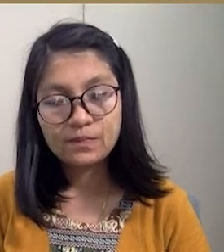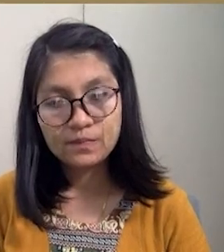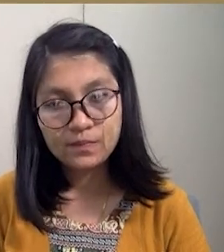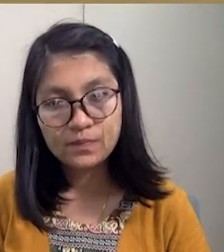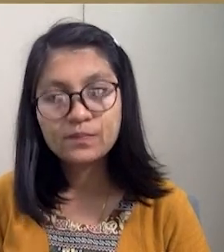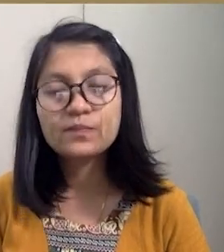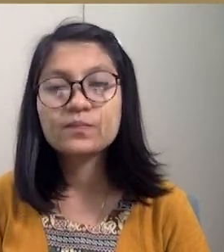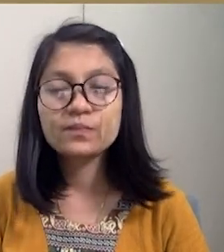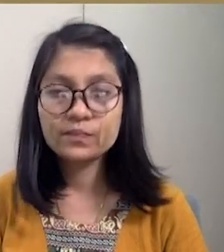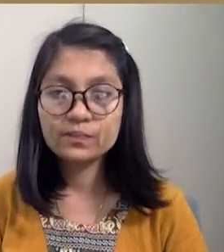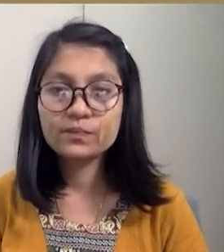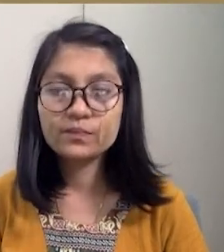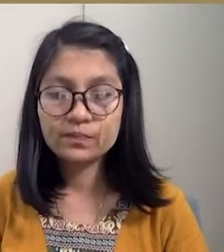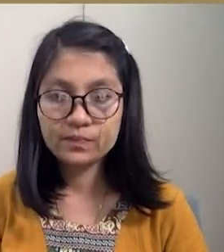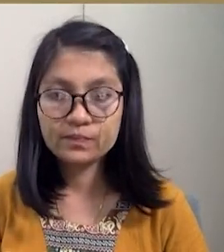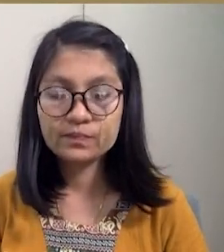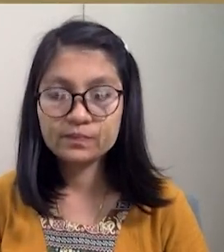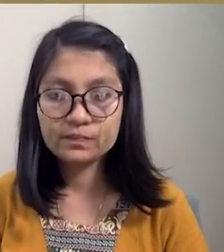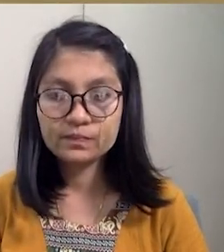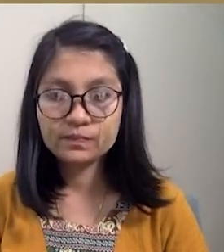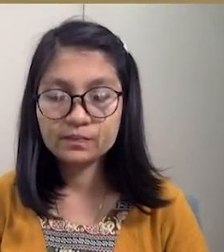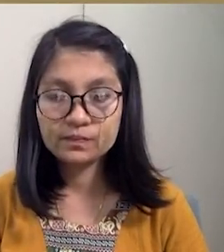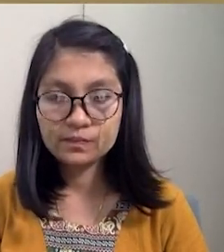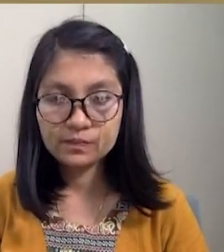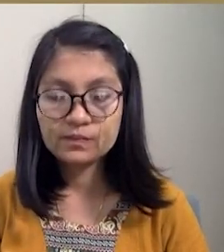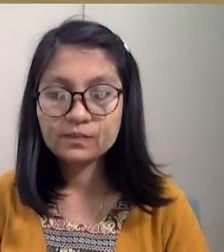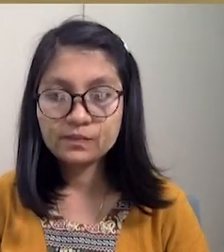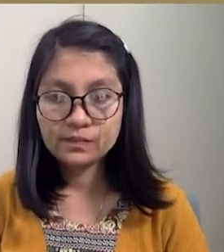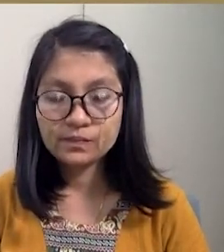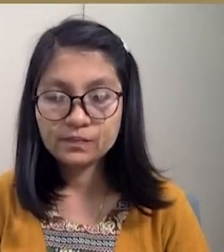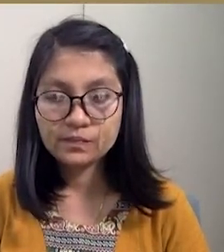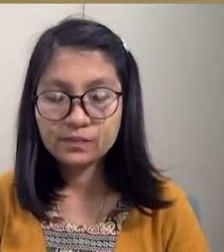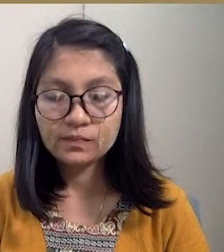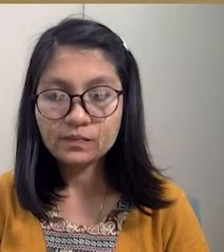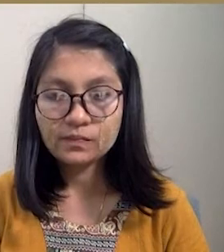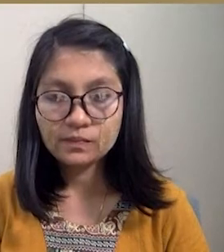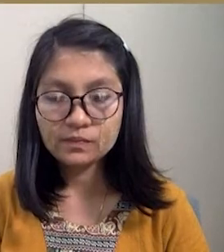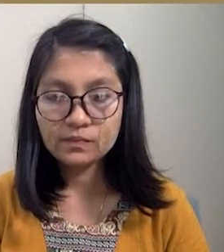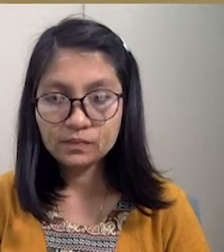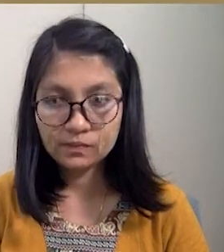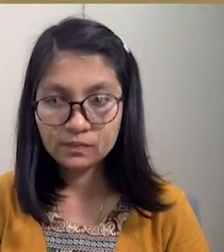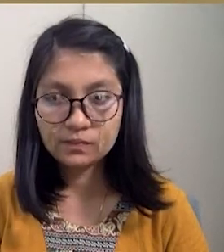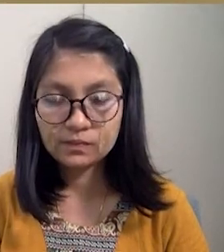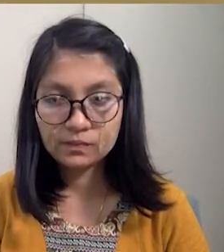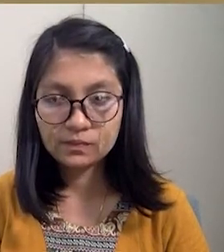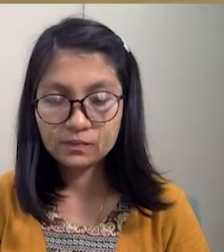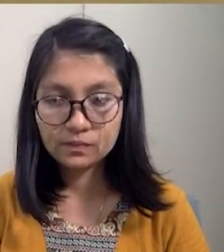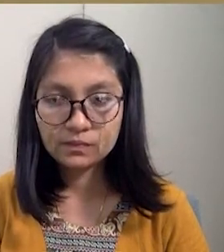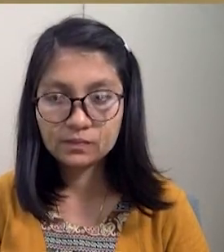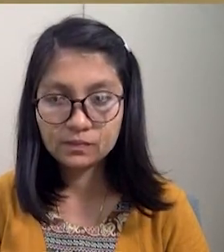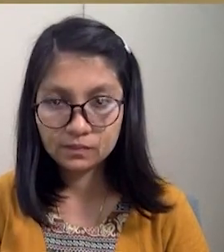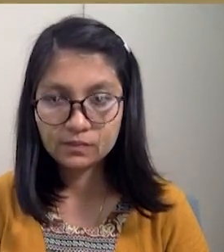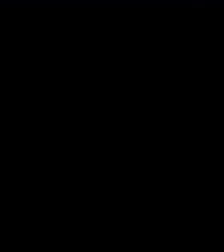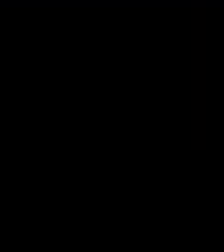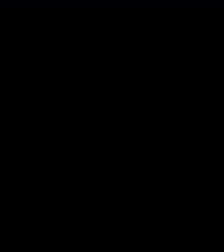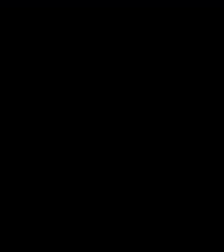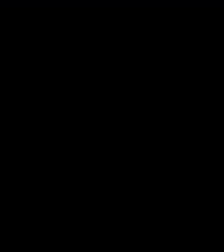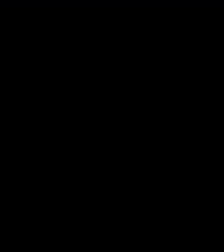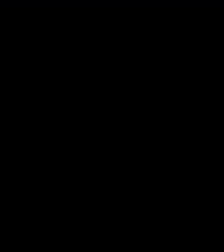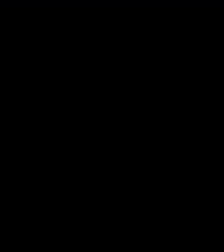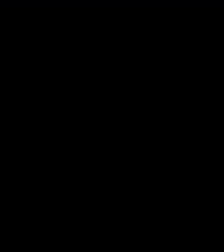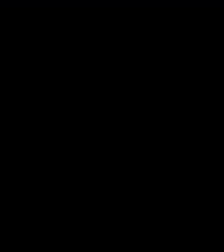တွေပေါ့သူတို့ပြီးခုနဲ့မိသားစုတွေဒါတွေကလည်းအကုန်လုံးမြန်မာပြည်ရဲ့အရေးပေါ့အကုန်လုံးထားဟိုအခက်အခဲပြကြမှာဖြစ်